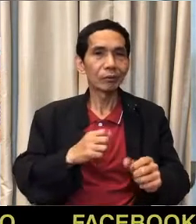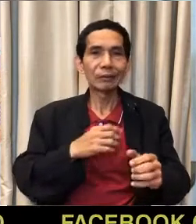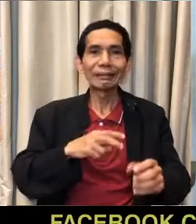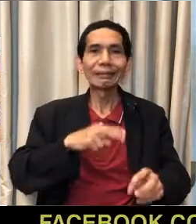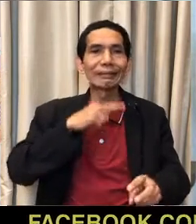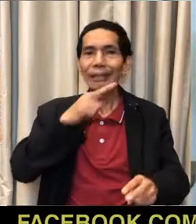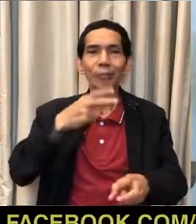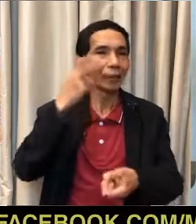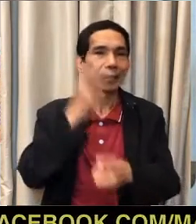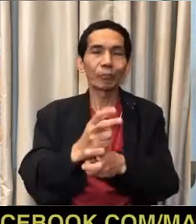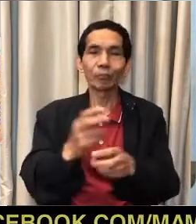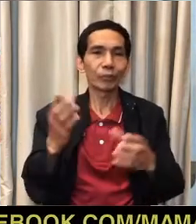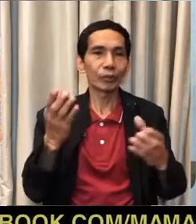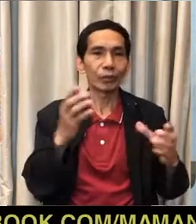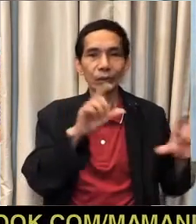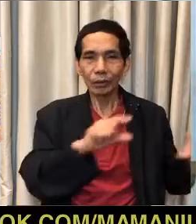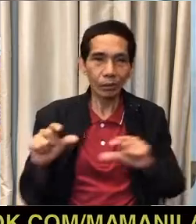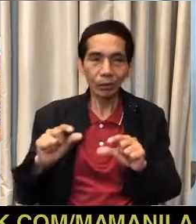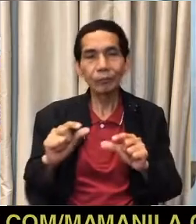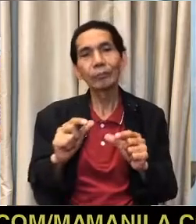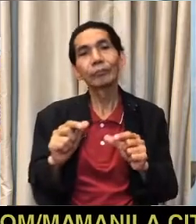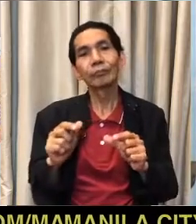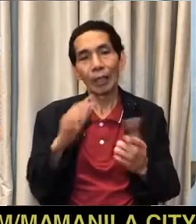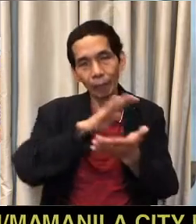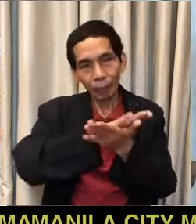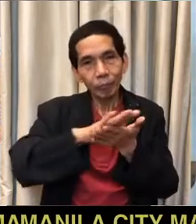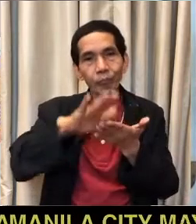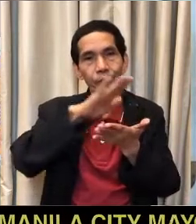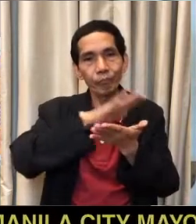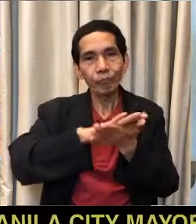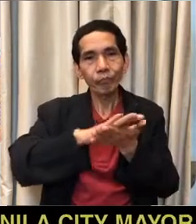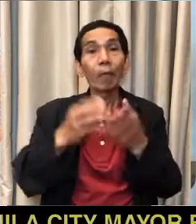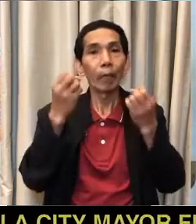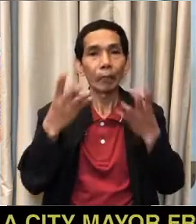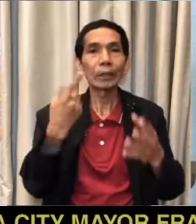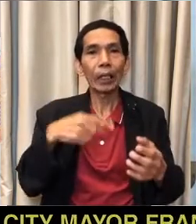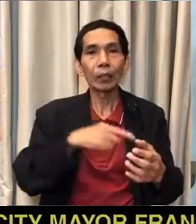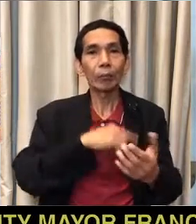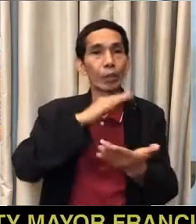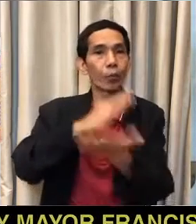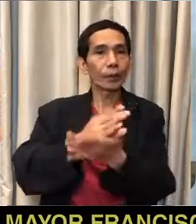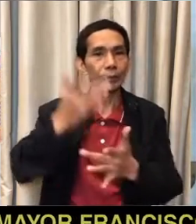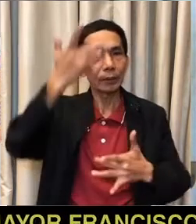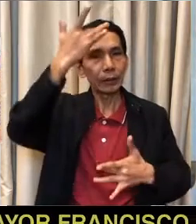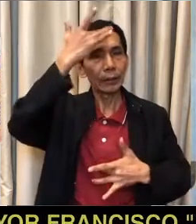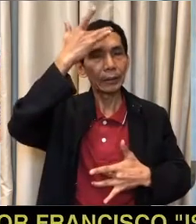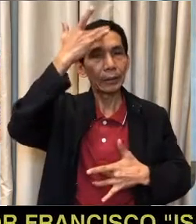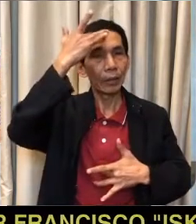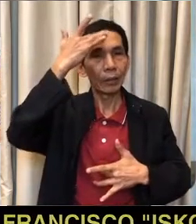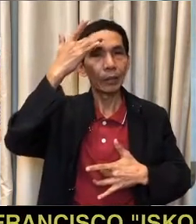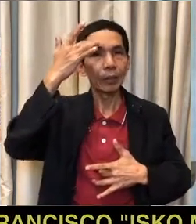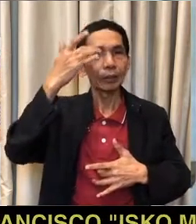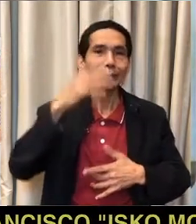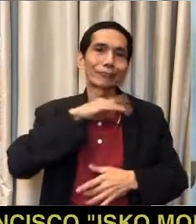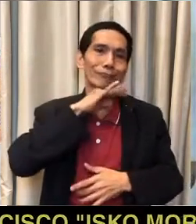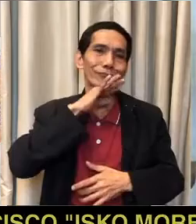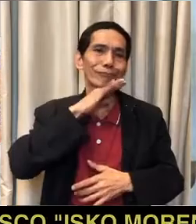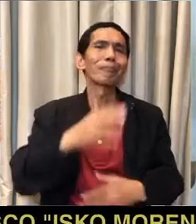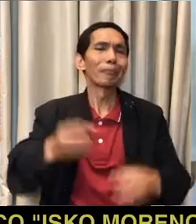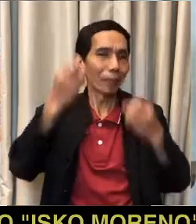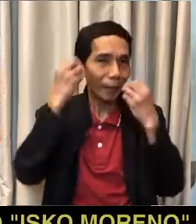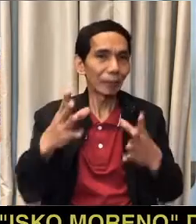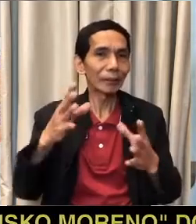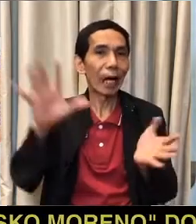mahirap gawin eh. Kaya, sa paglilinis, marami tayong maiwasang sakit. Sa kadugyutan,